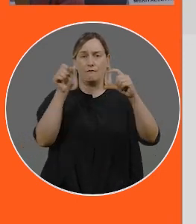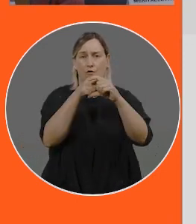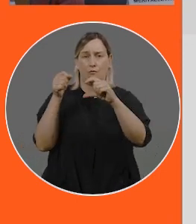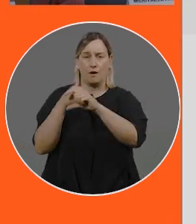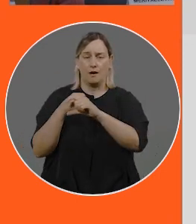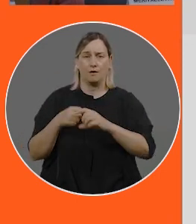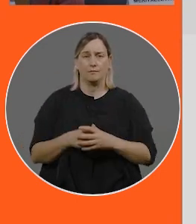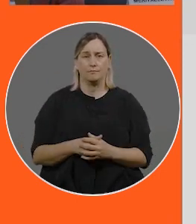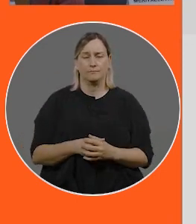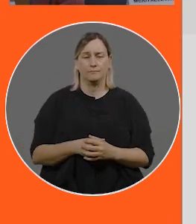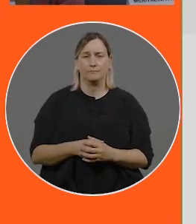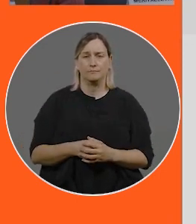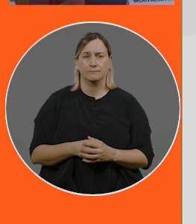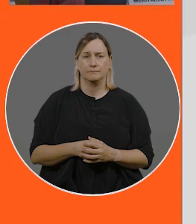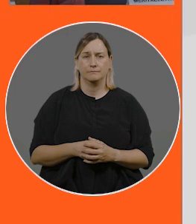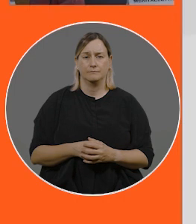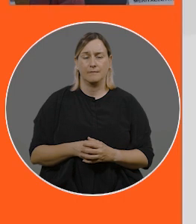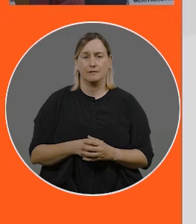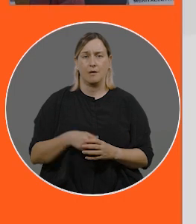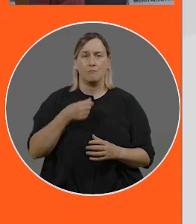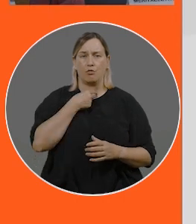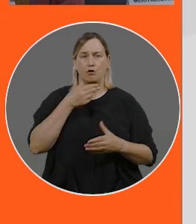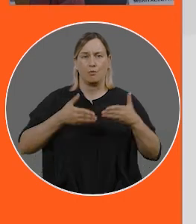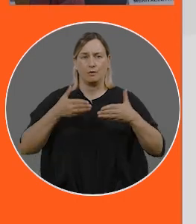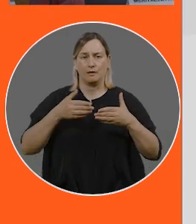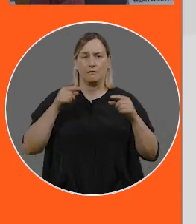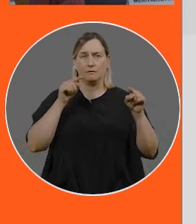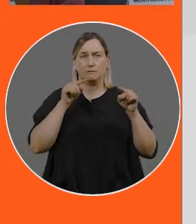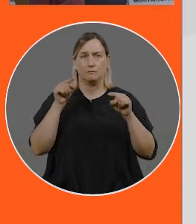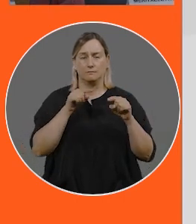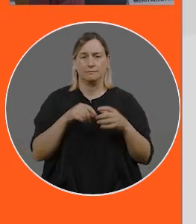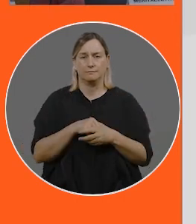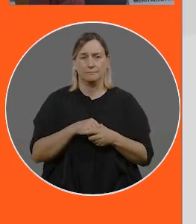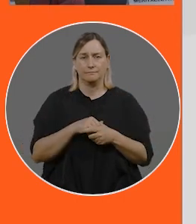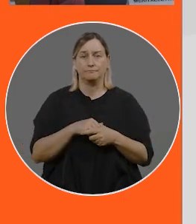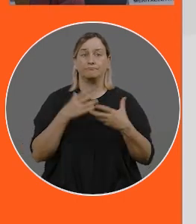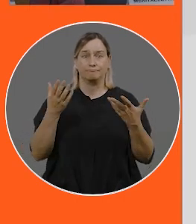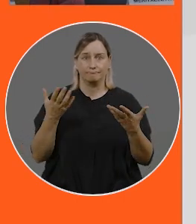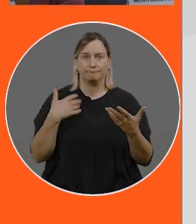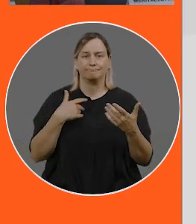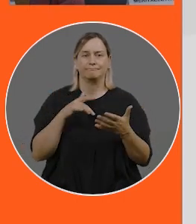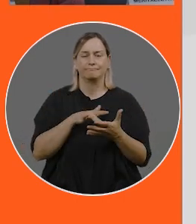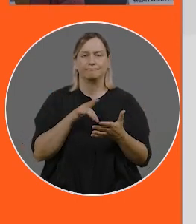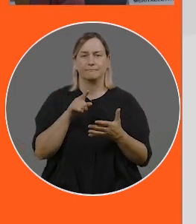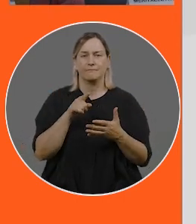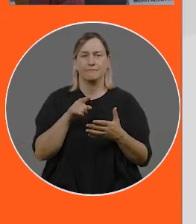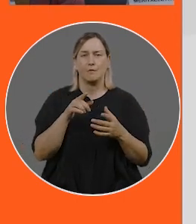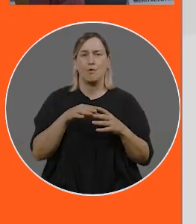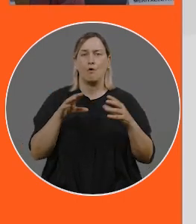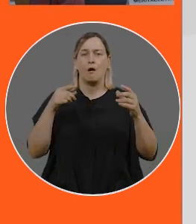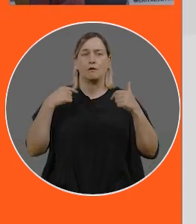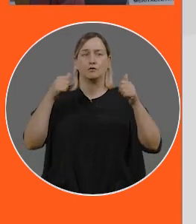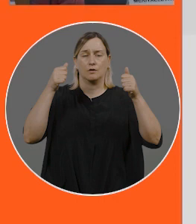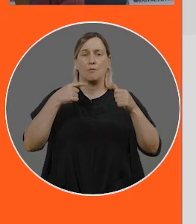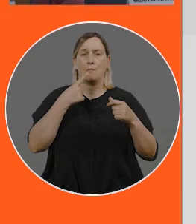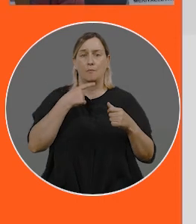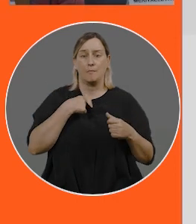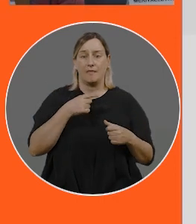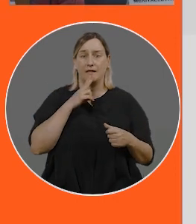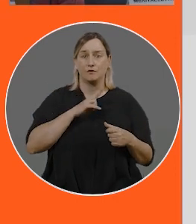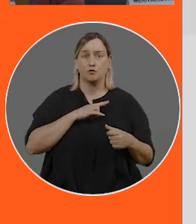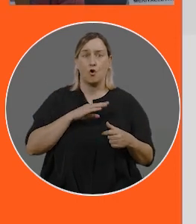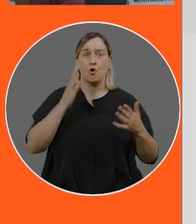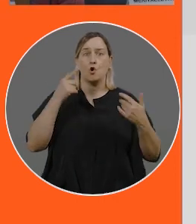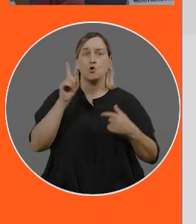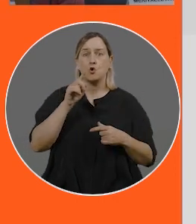Región, navegación, búsqueda, search, cuadro de edición. Veieu? No etiquetado, uno botón. Estem en un formulari i m'acaba de dir, no